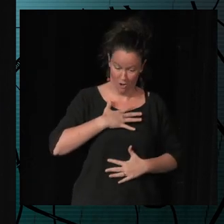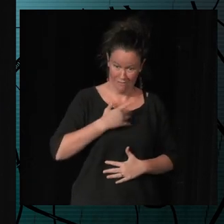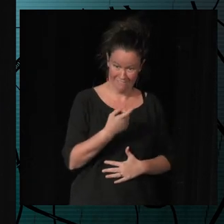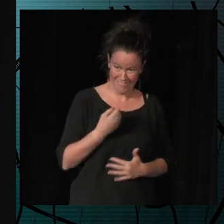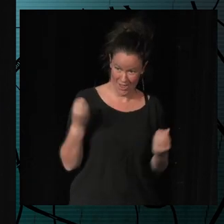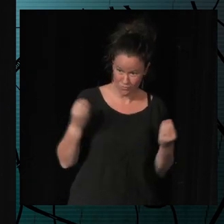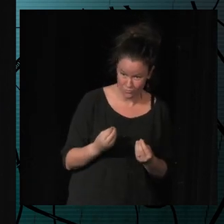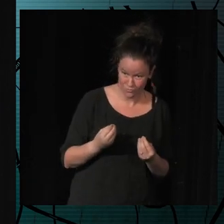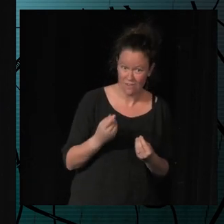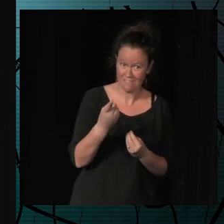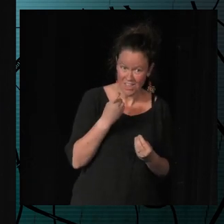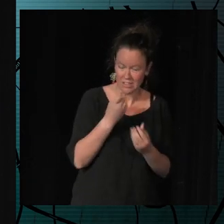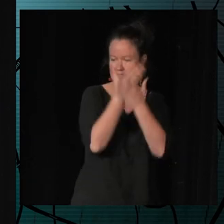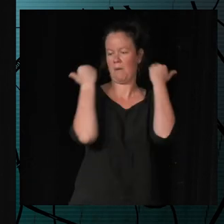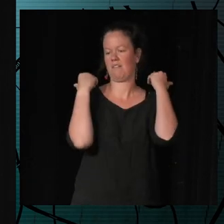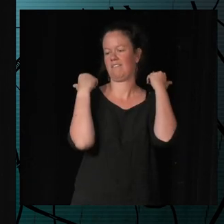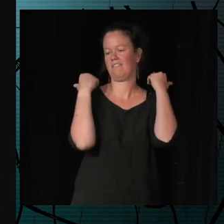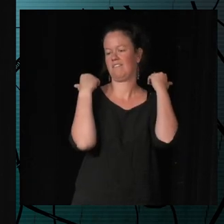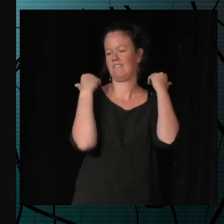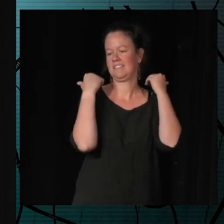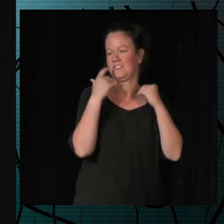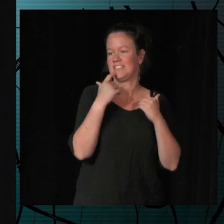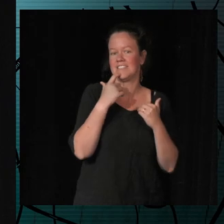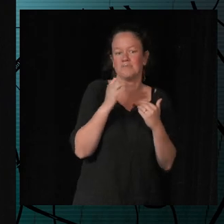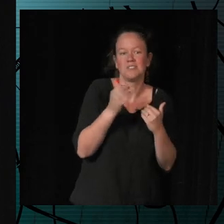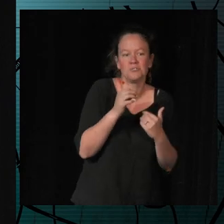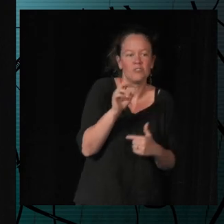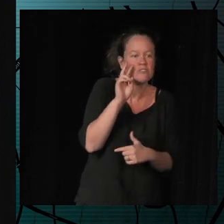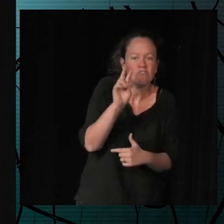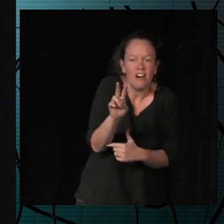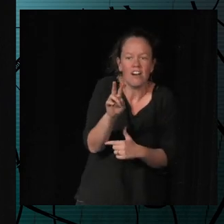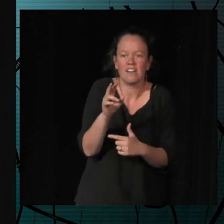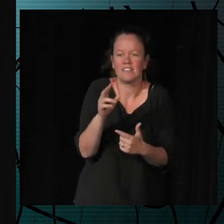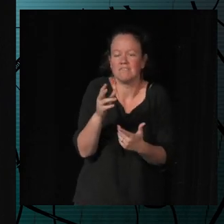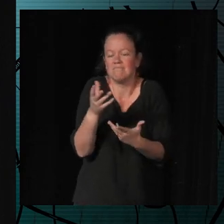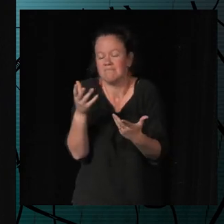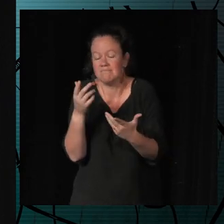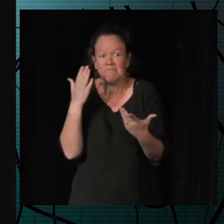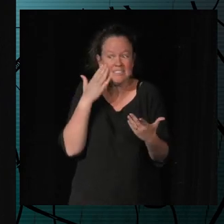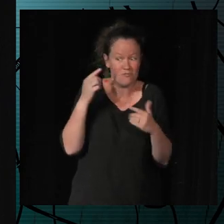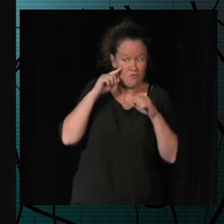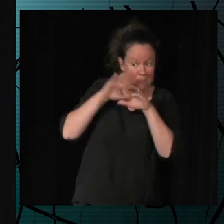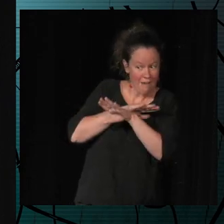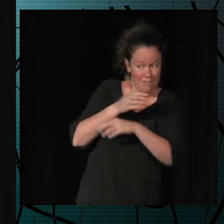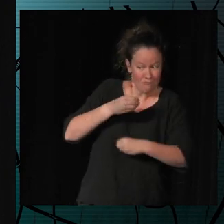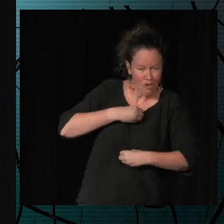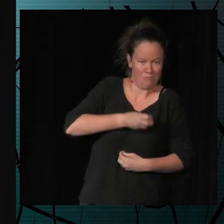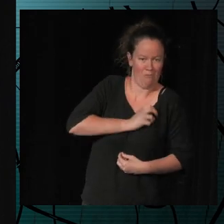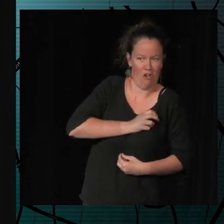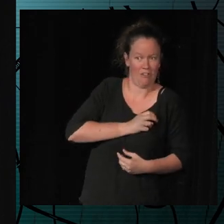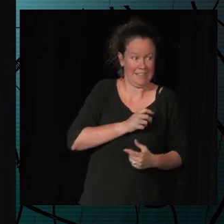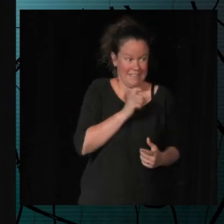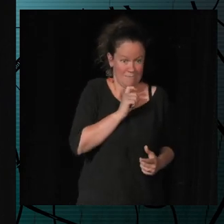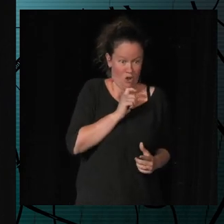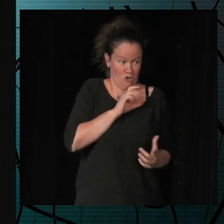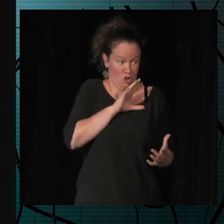attend l'interaction et le la vision en tout cas un certain temps puis après encore une fois c'est une rythmique c'est un tempo c'est amener peu à